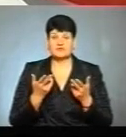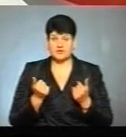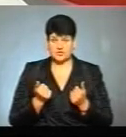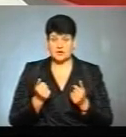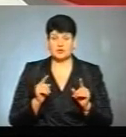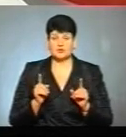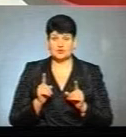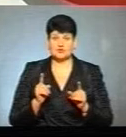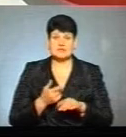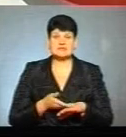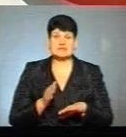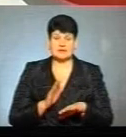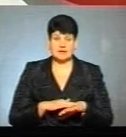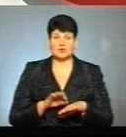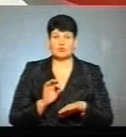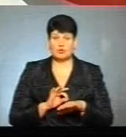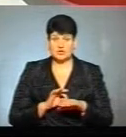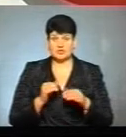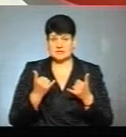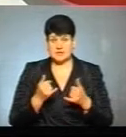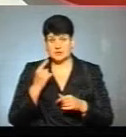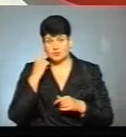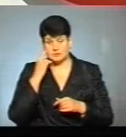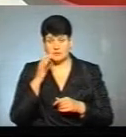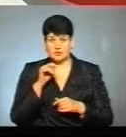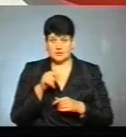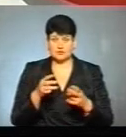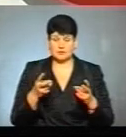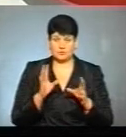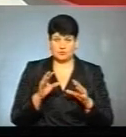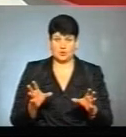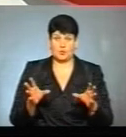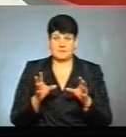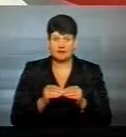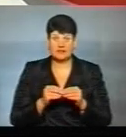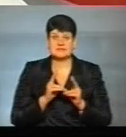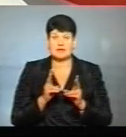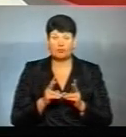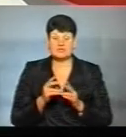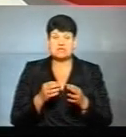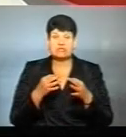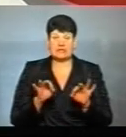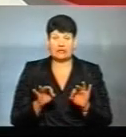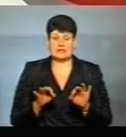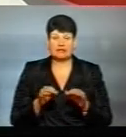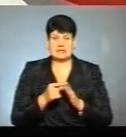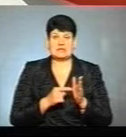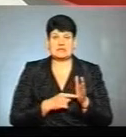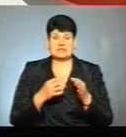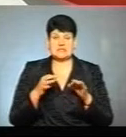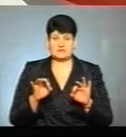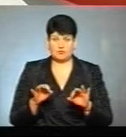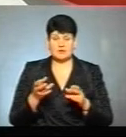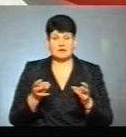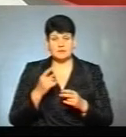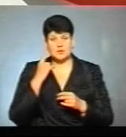що складно і болюче зараз думати про те, що необхідно буде об'єднуватись і з кимось ділити цю певну свободу. Але необхідно в кінцевому випадку думати